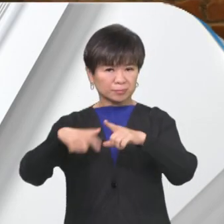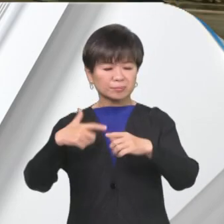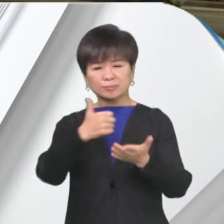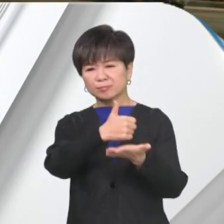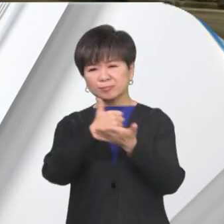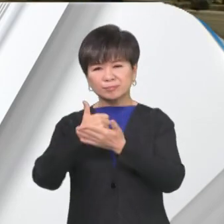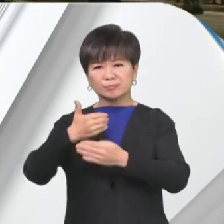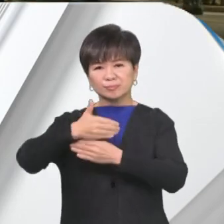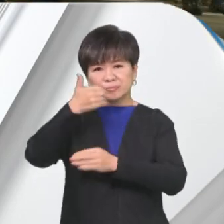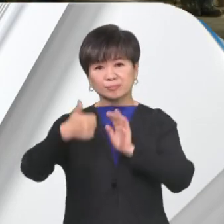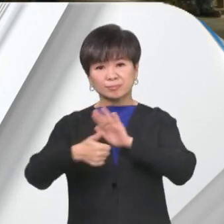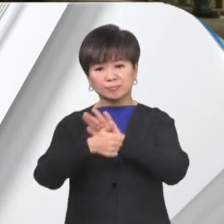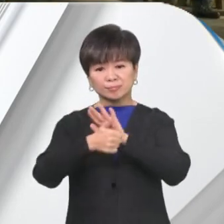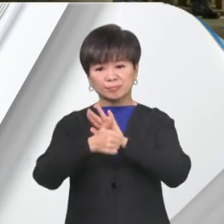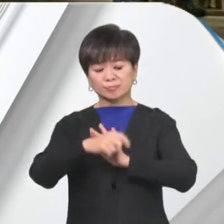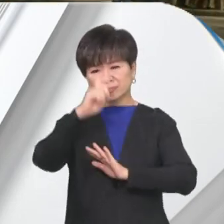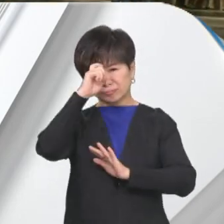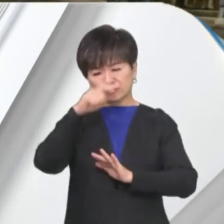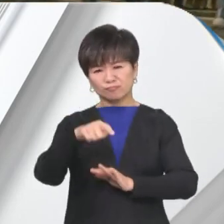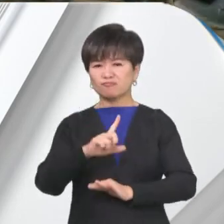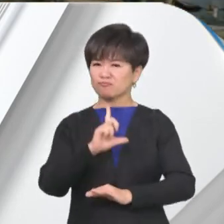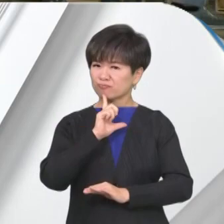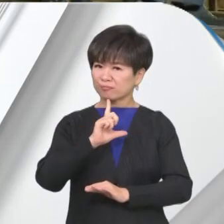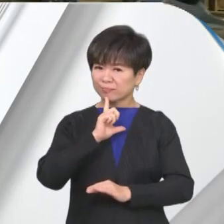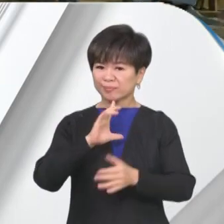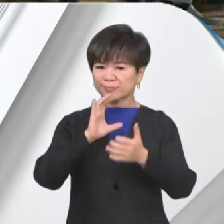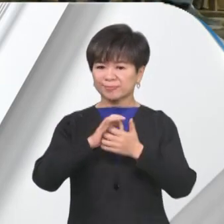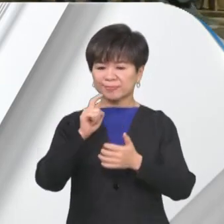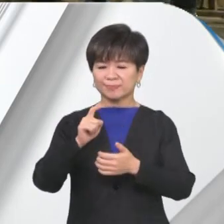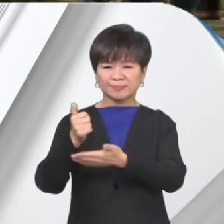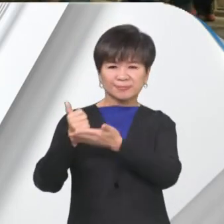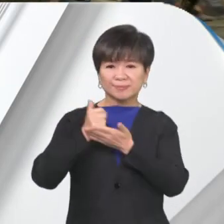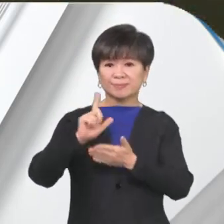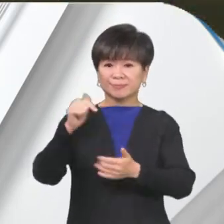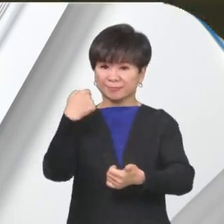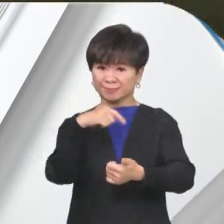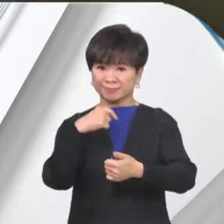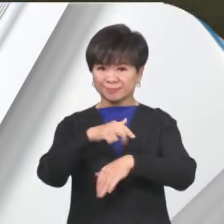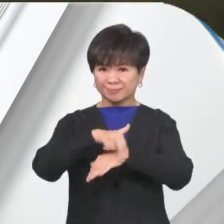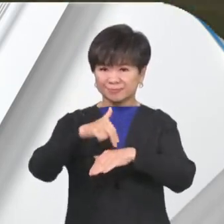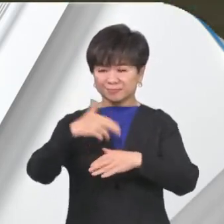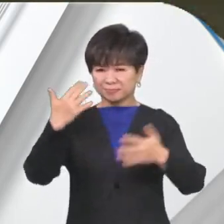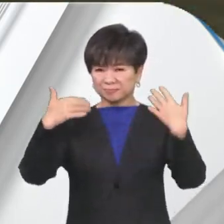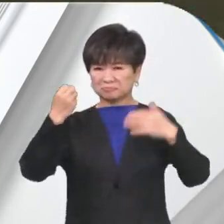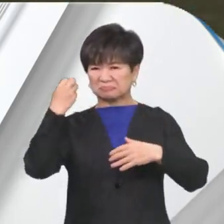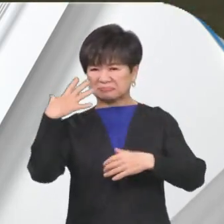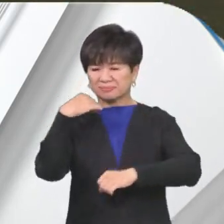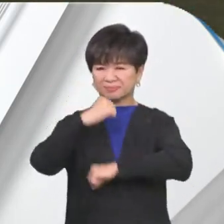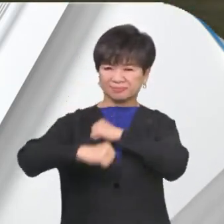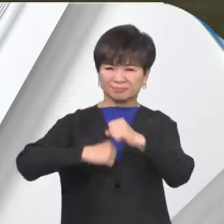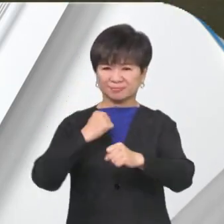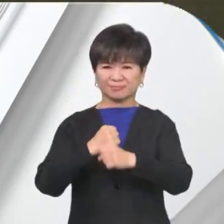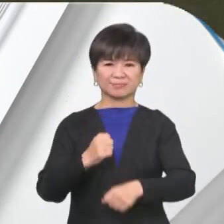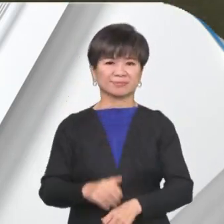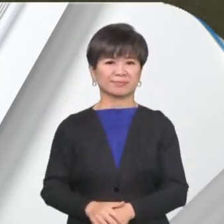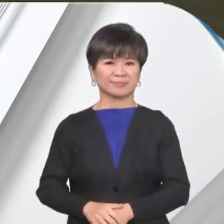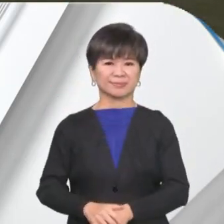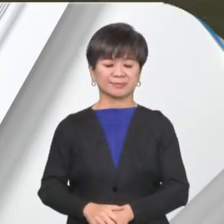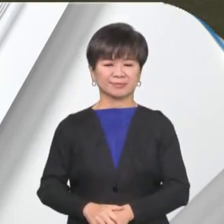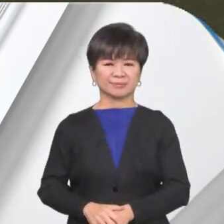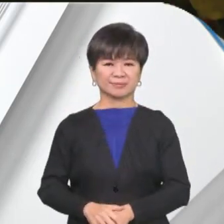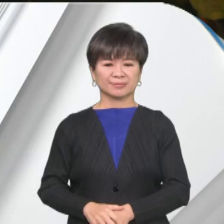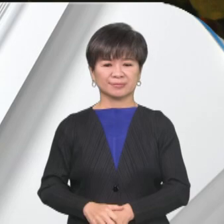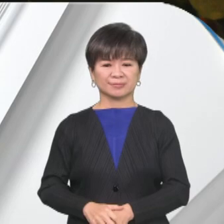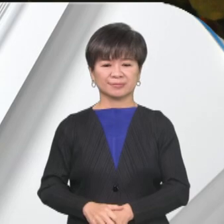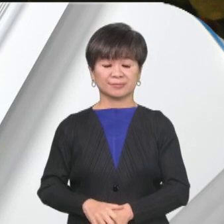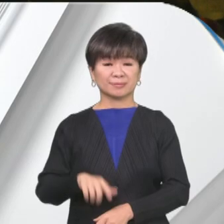演。比着本演出内容很丰富，除了唱欣赏乐高，还编内全新的动作。 就来